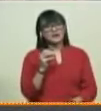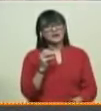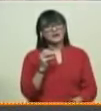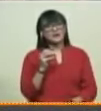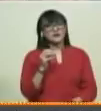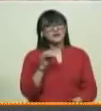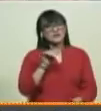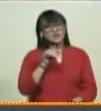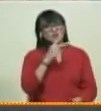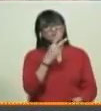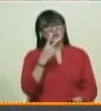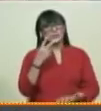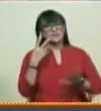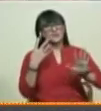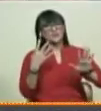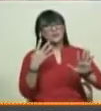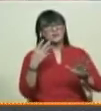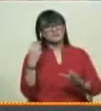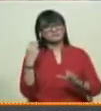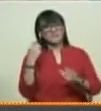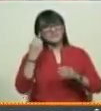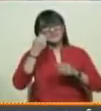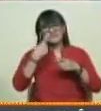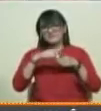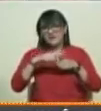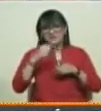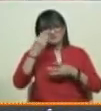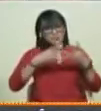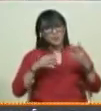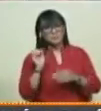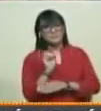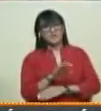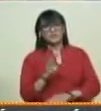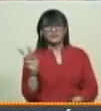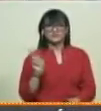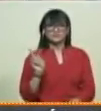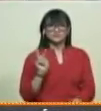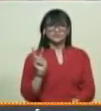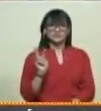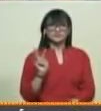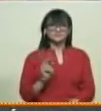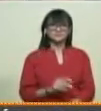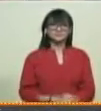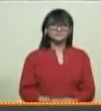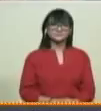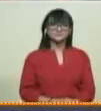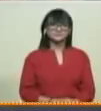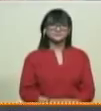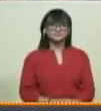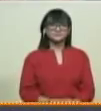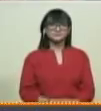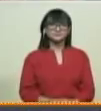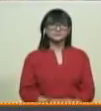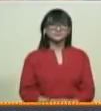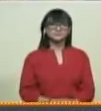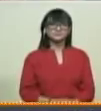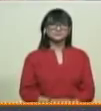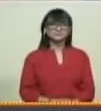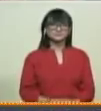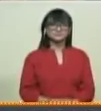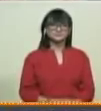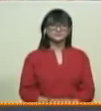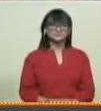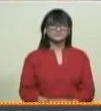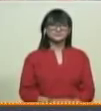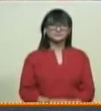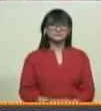20. Gemilerde otomobil, kamyon, iş makinesi,